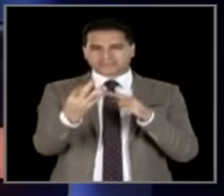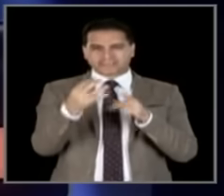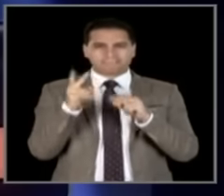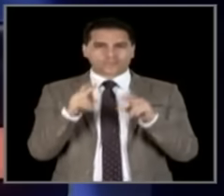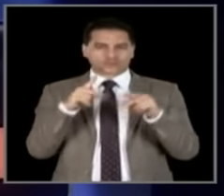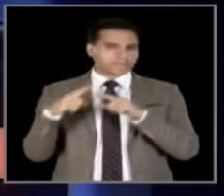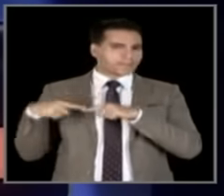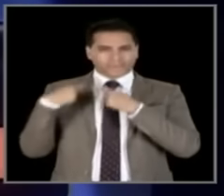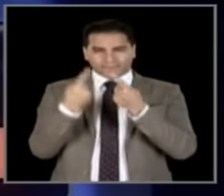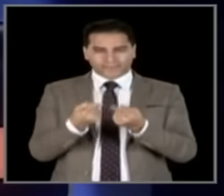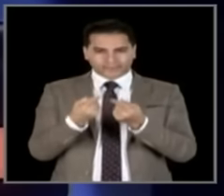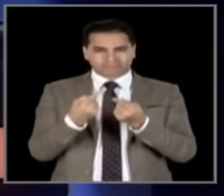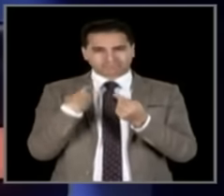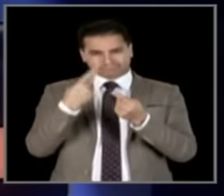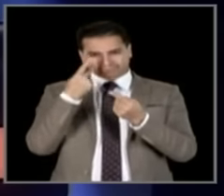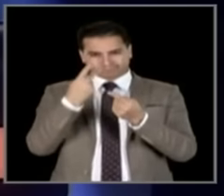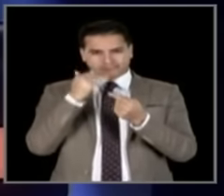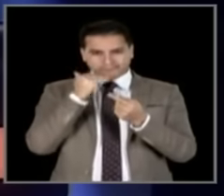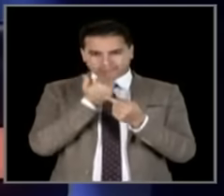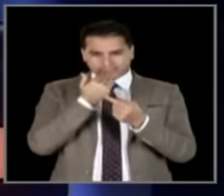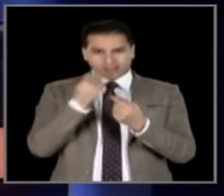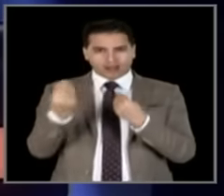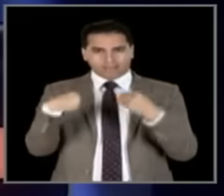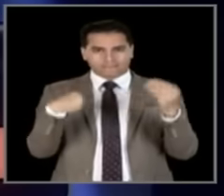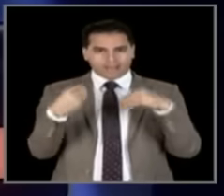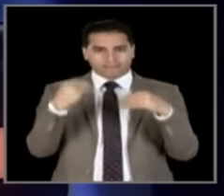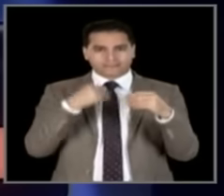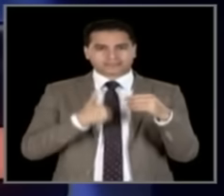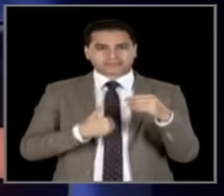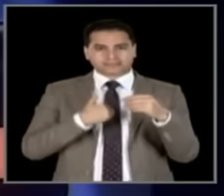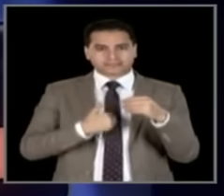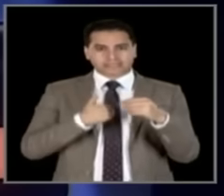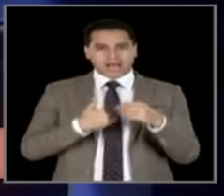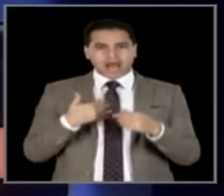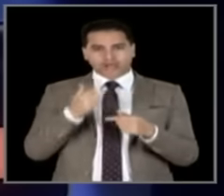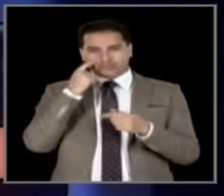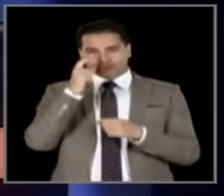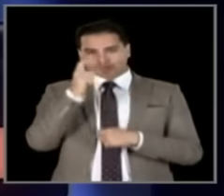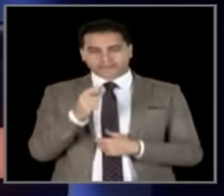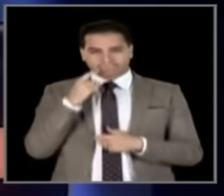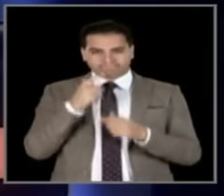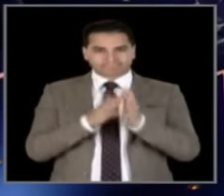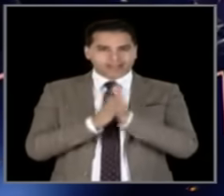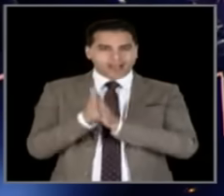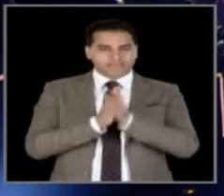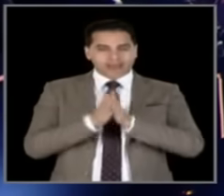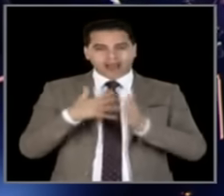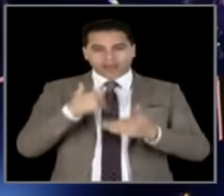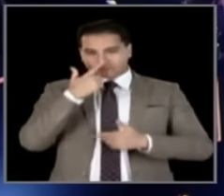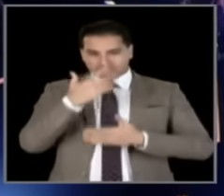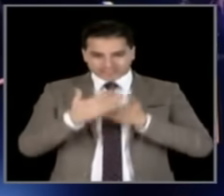موسم، كان الشيء الثابت لدى المشتركين والمشاهدين هو ذاك الشغف والترقب